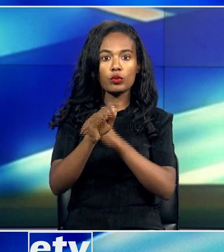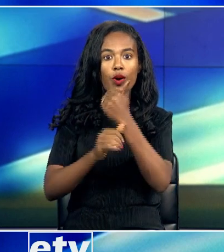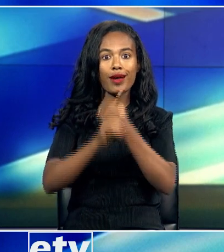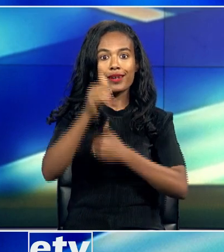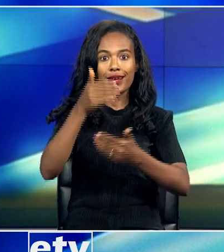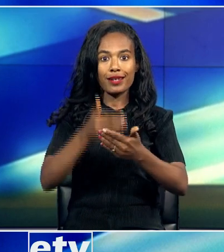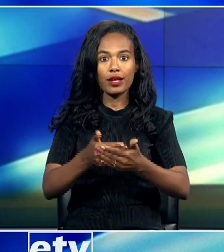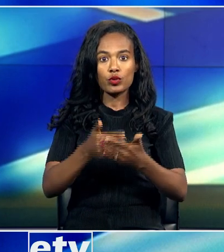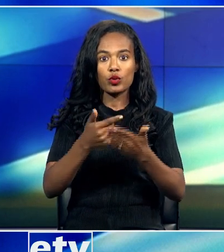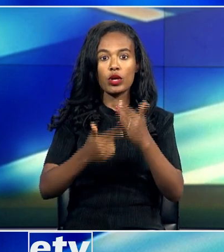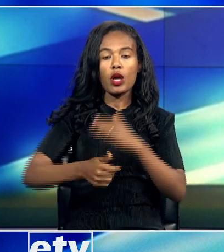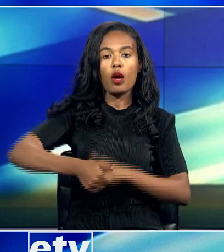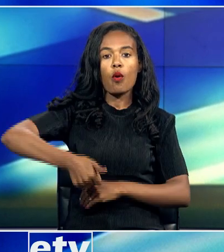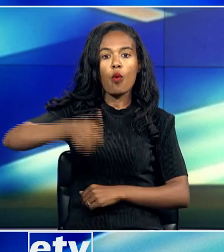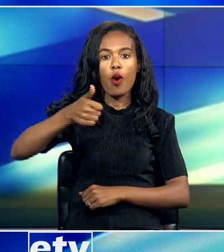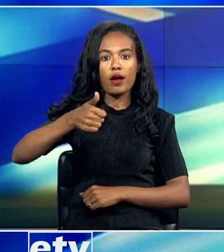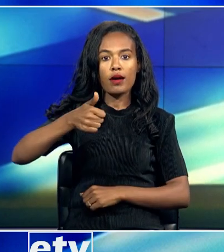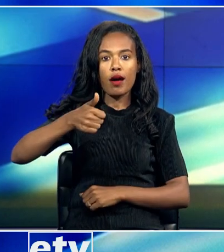ይሄ ዋና